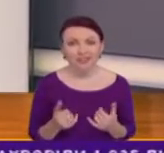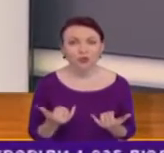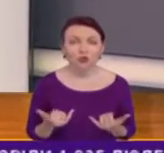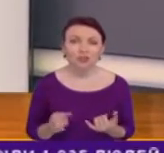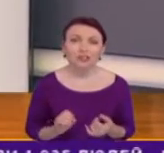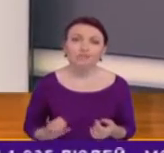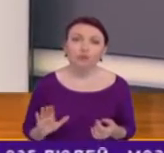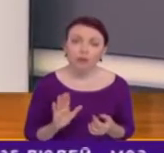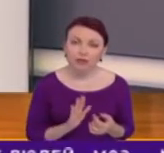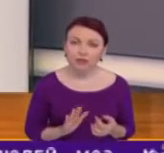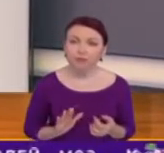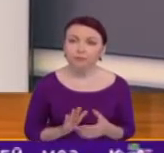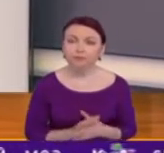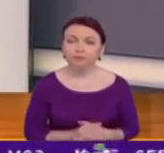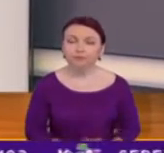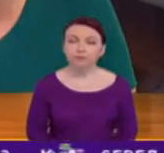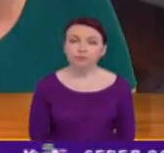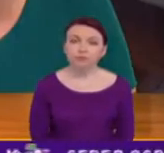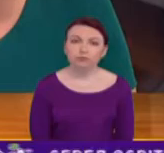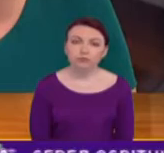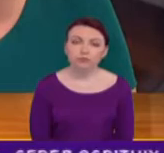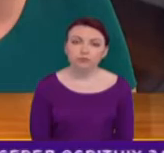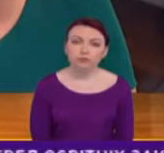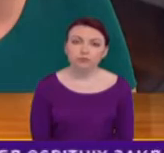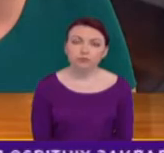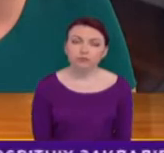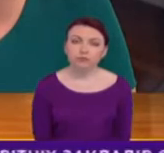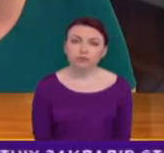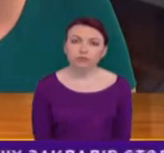європейська, на штат таких